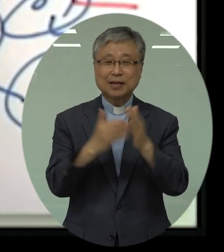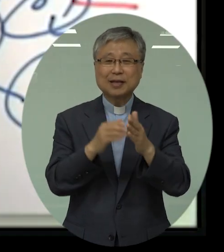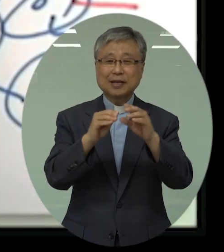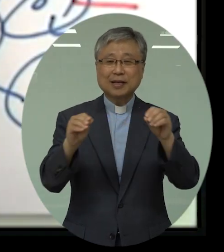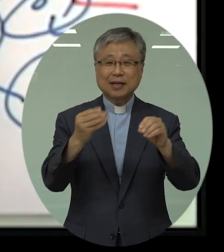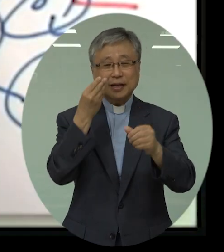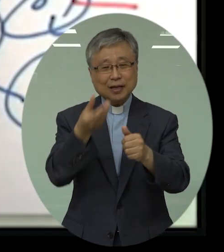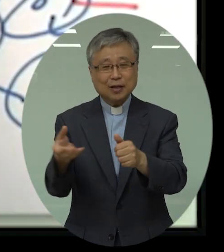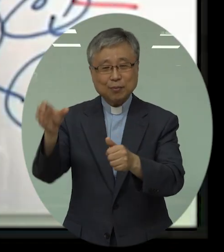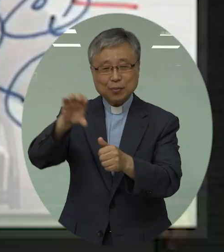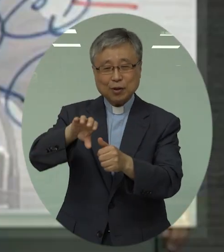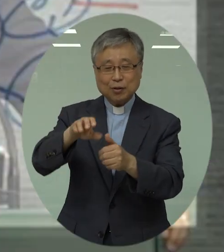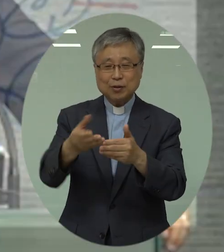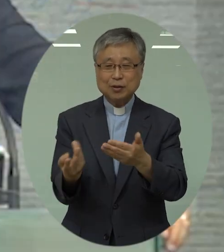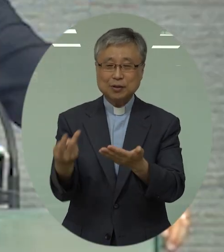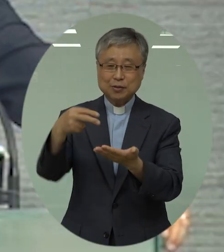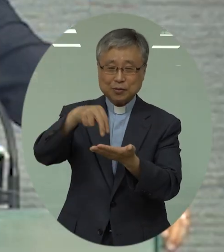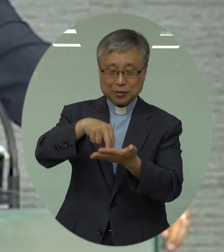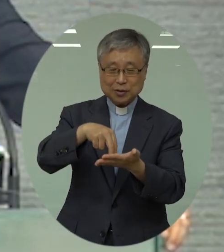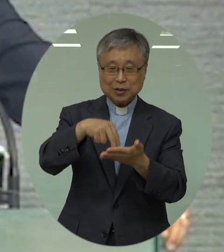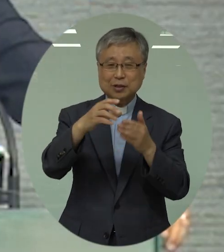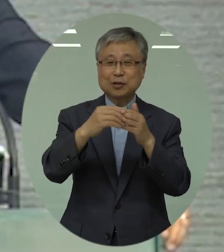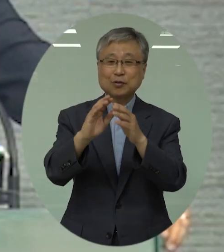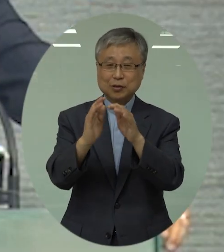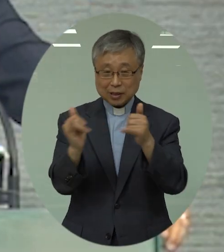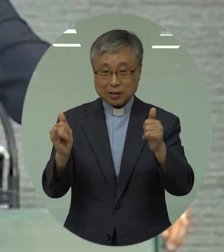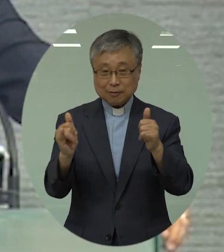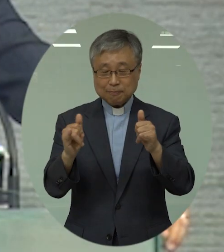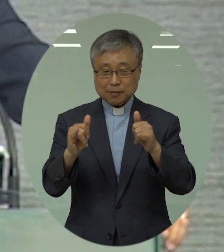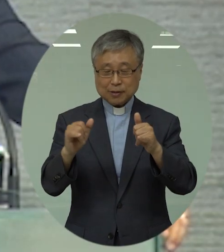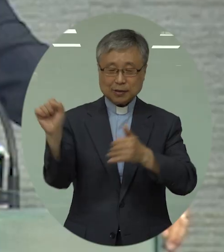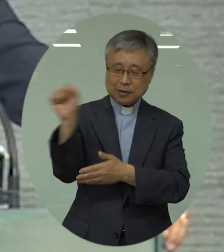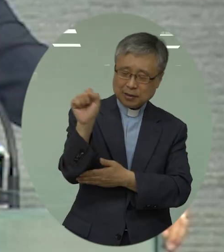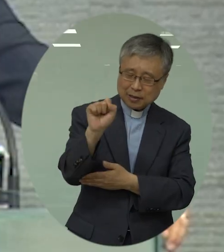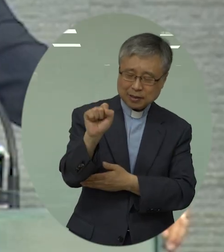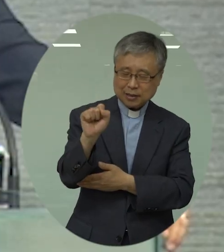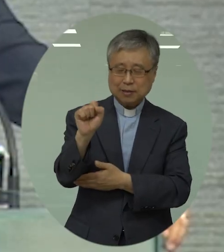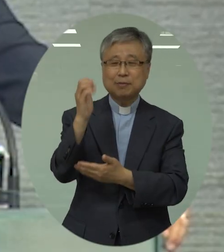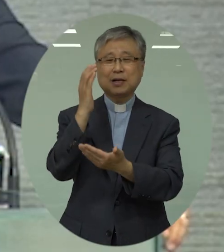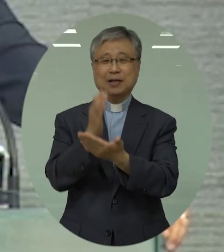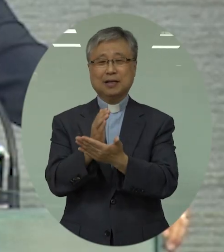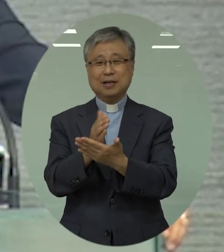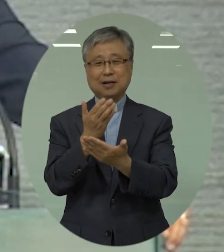땅에 기름 부어 세우신 지도자들을 긍휼히 여겨달라. 한국 교회가 흔들리고 아파하고 있는데